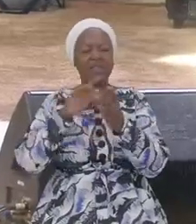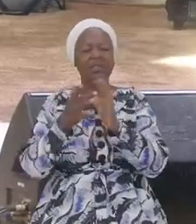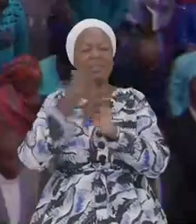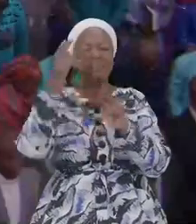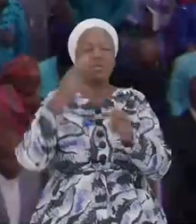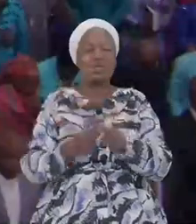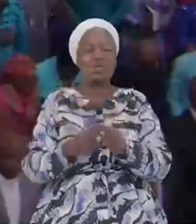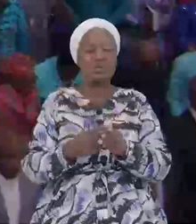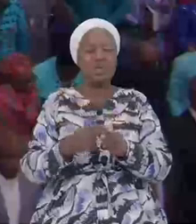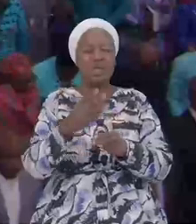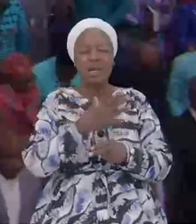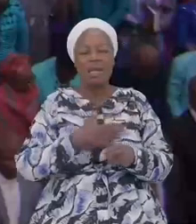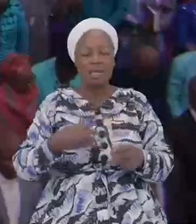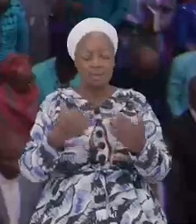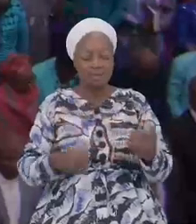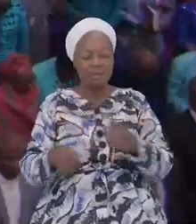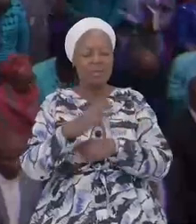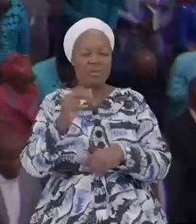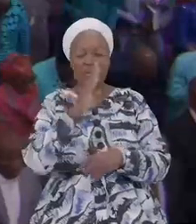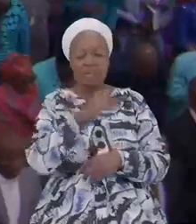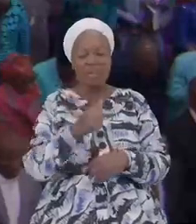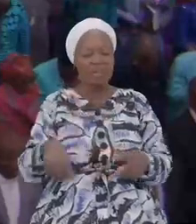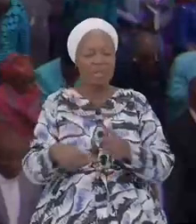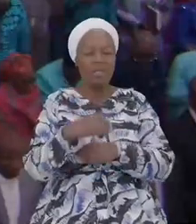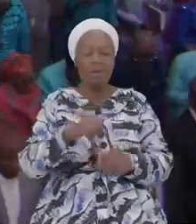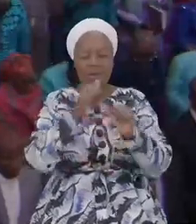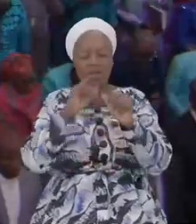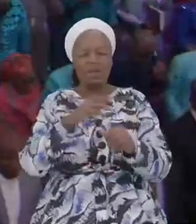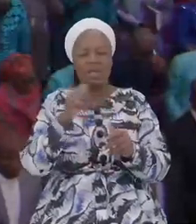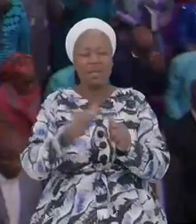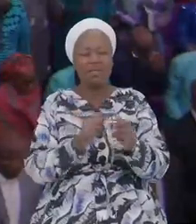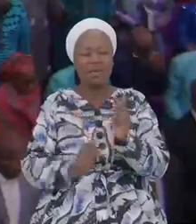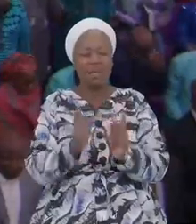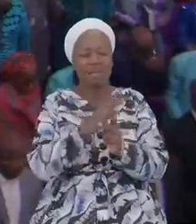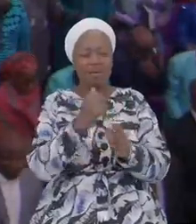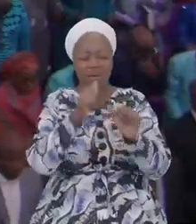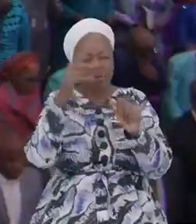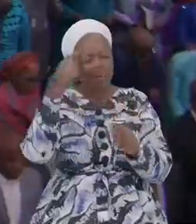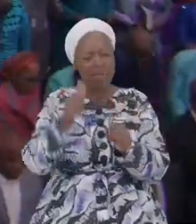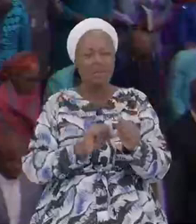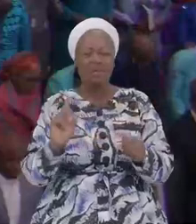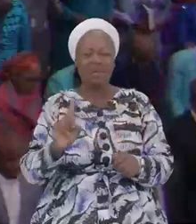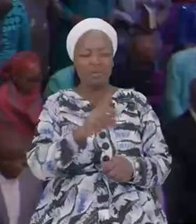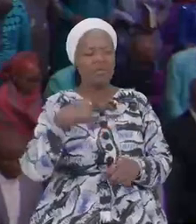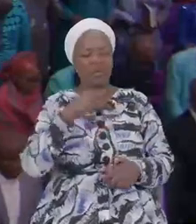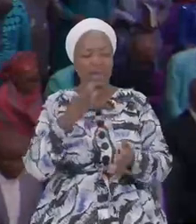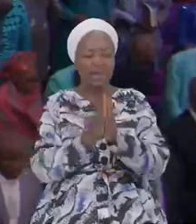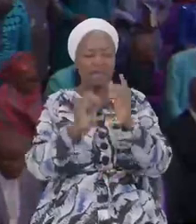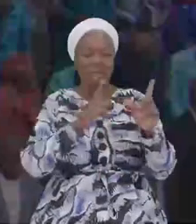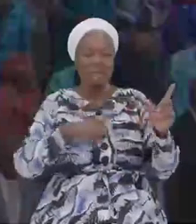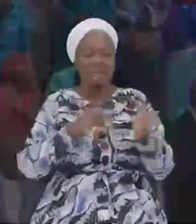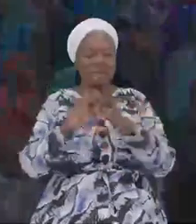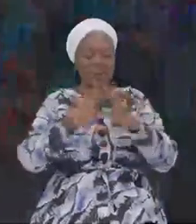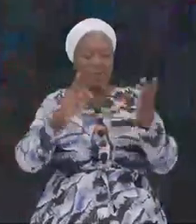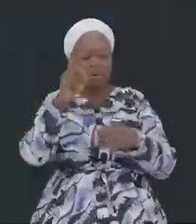Jésus. Et ce jour sera un jour de bénédiction pour tout le monde. Nous demandons, Seigneur, que tu ouvres nos cœurs, touche